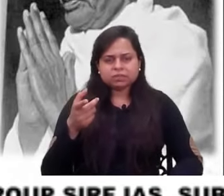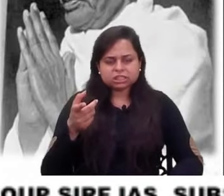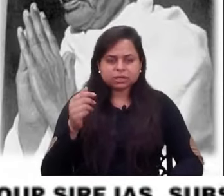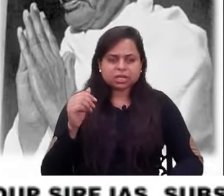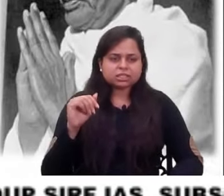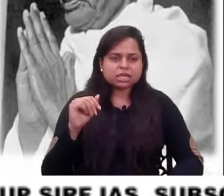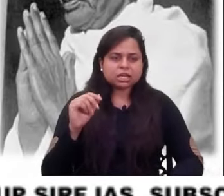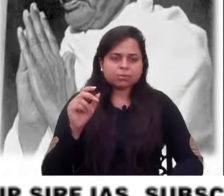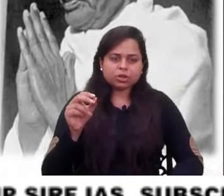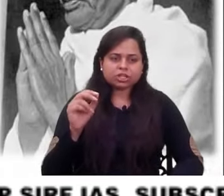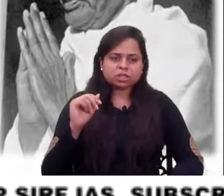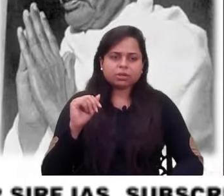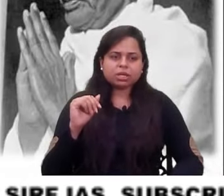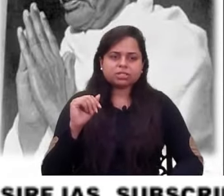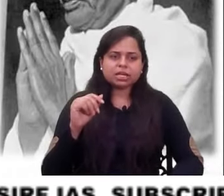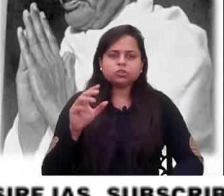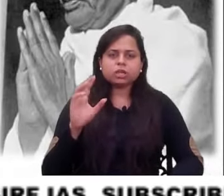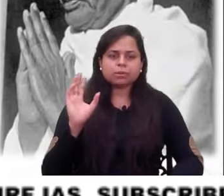सबस्क्राइब